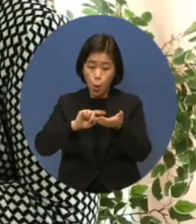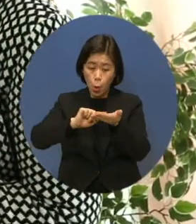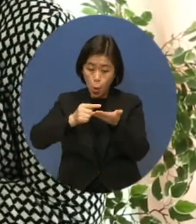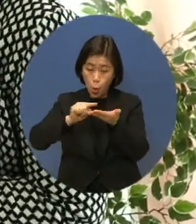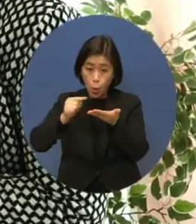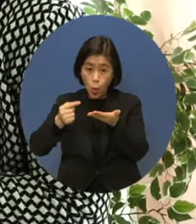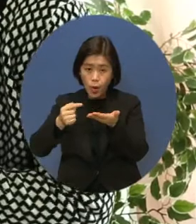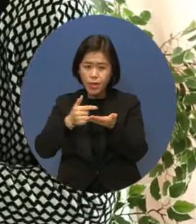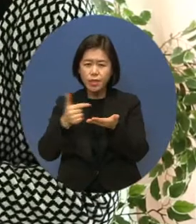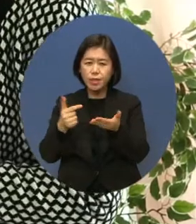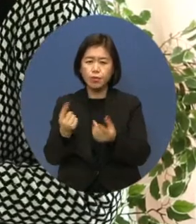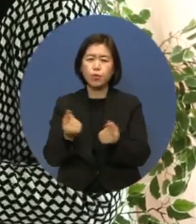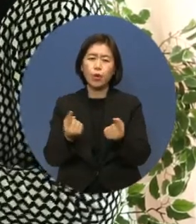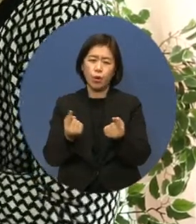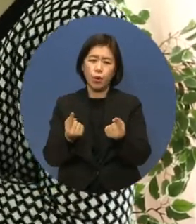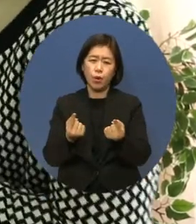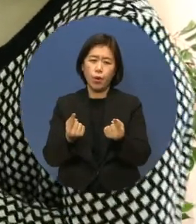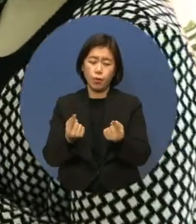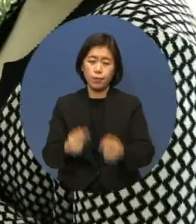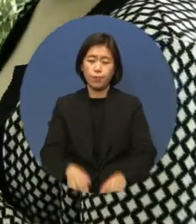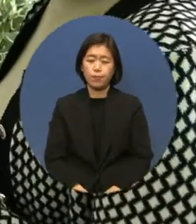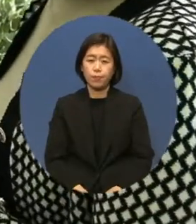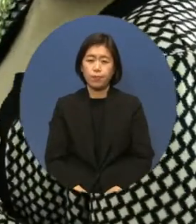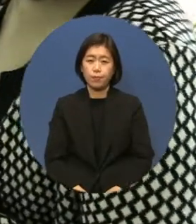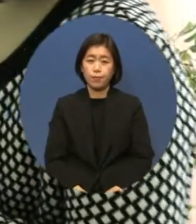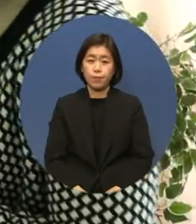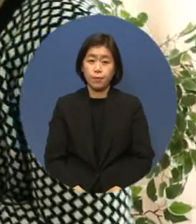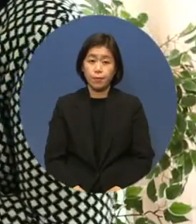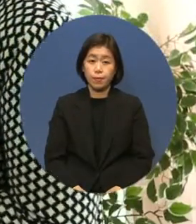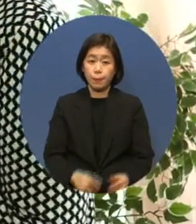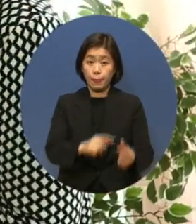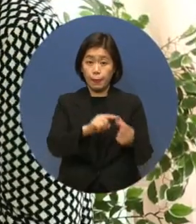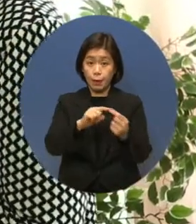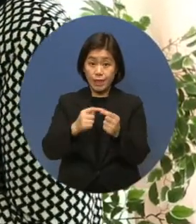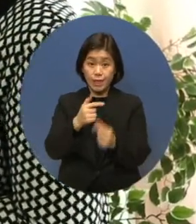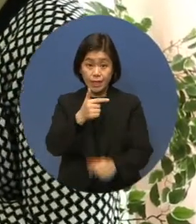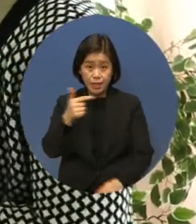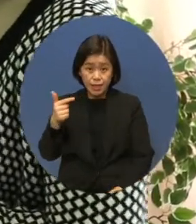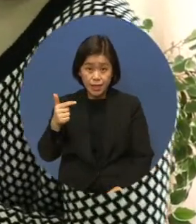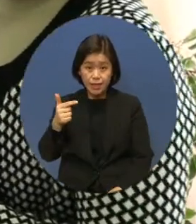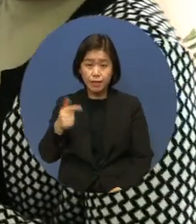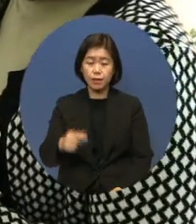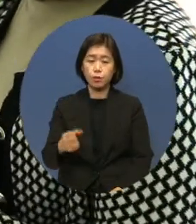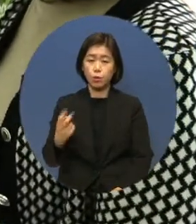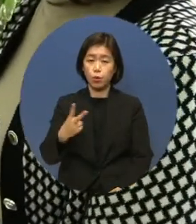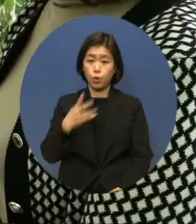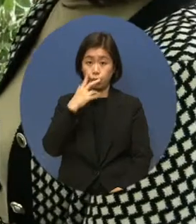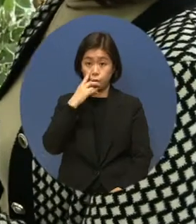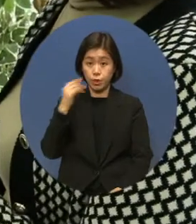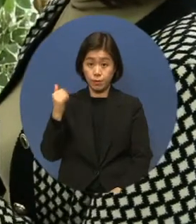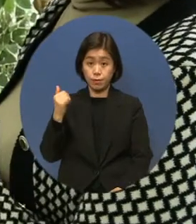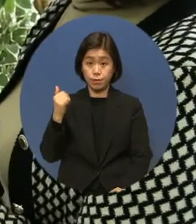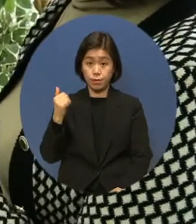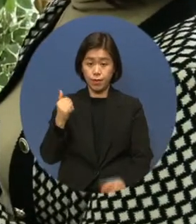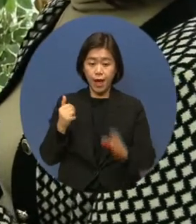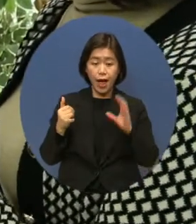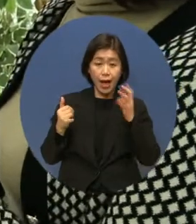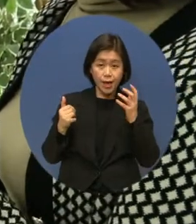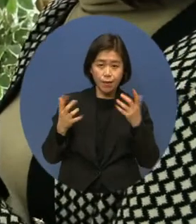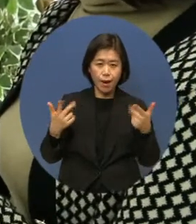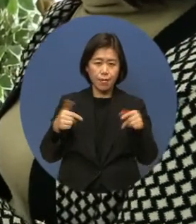크게 네 이렇게 해서 글자도 좀 크게 하고 부모님들이 아이랑